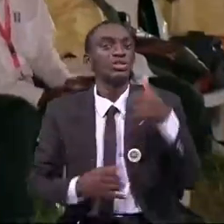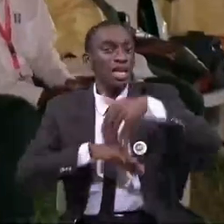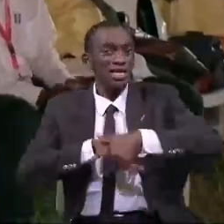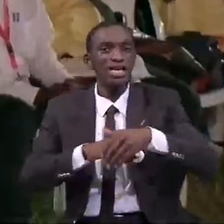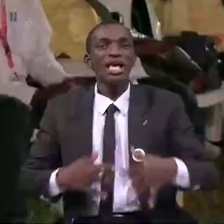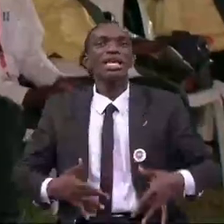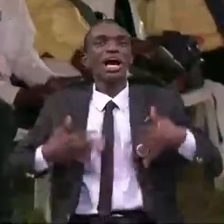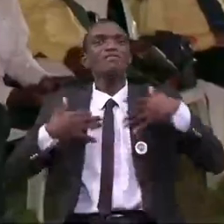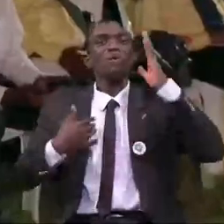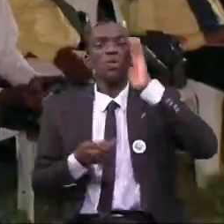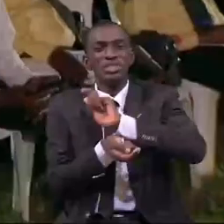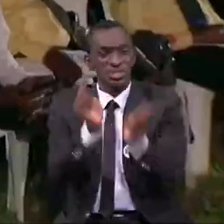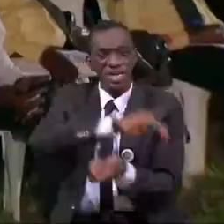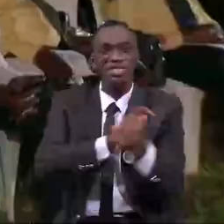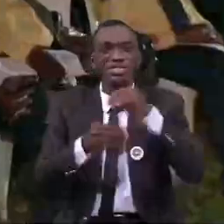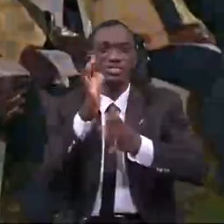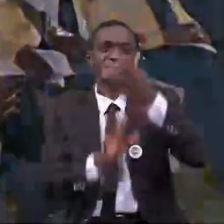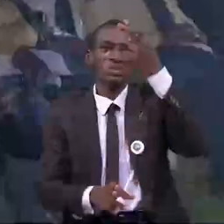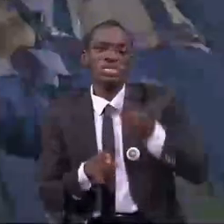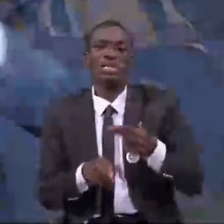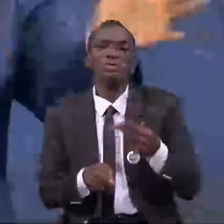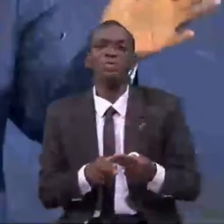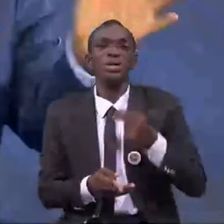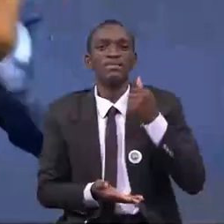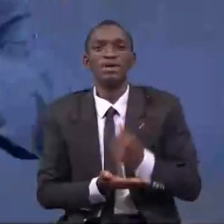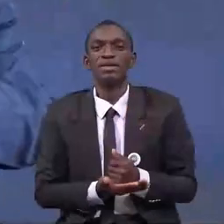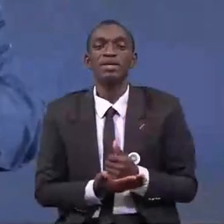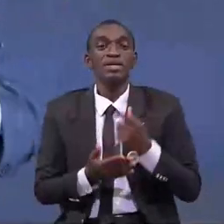pouvez la vie va changer ce soir